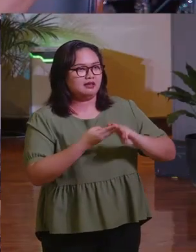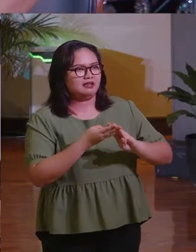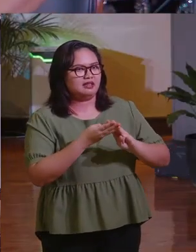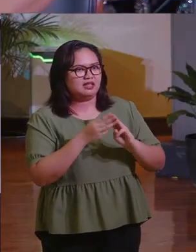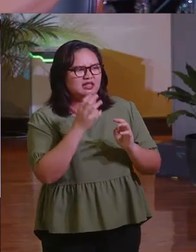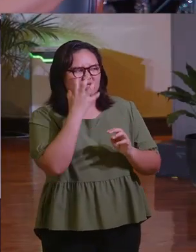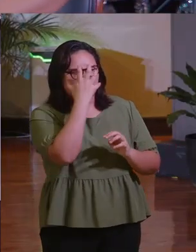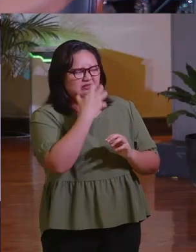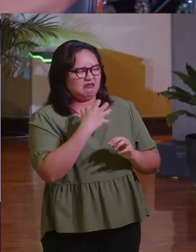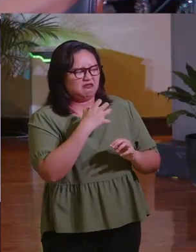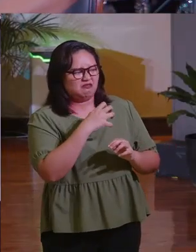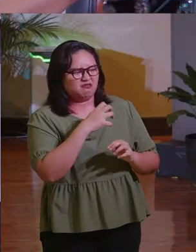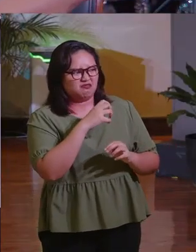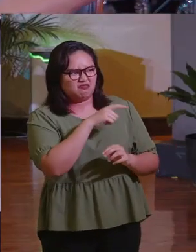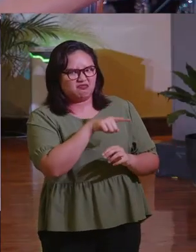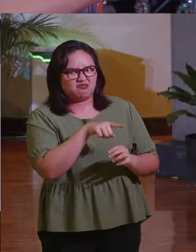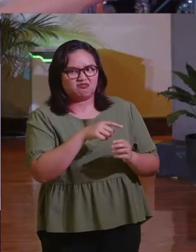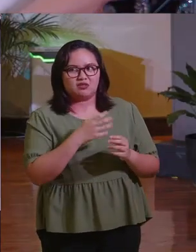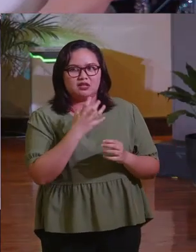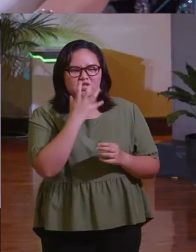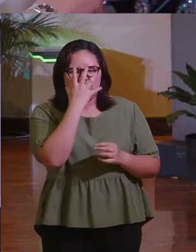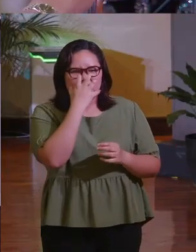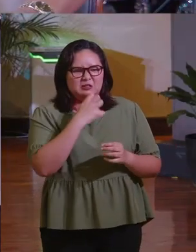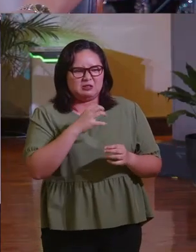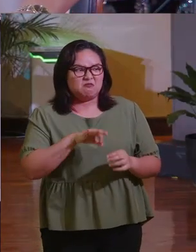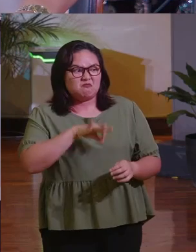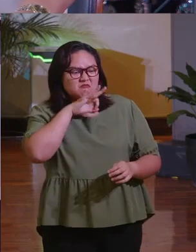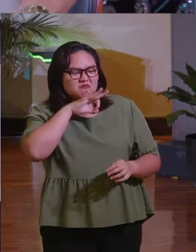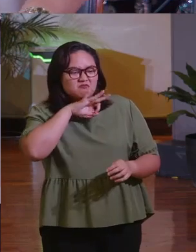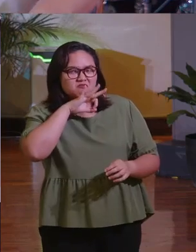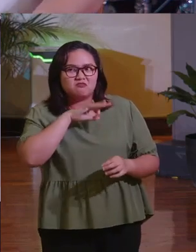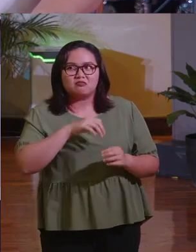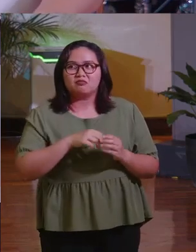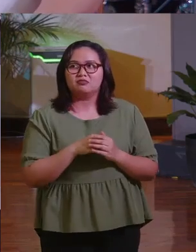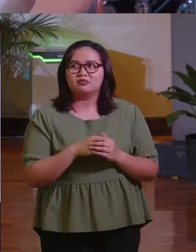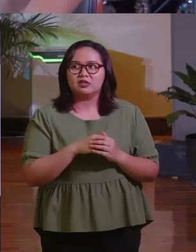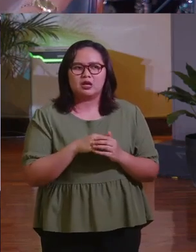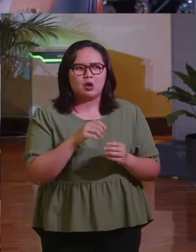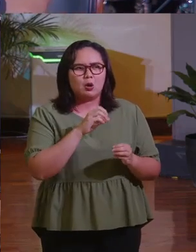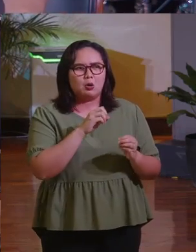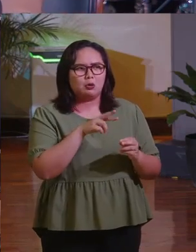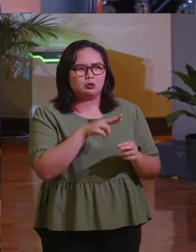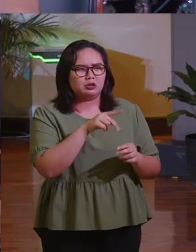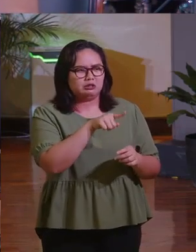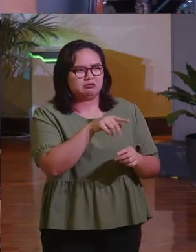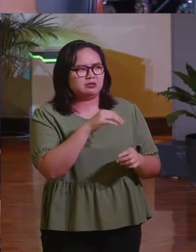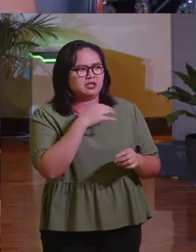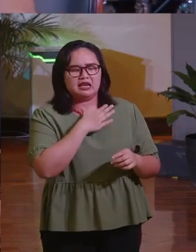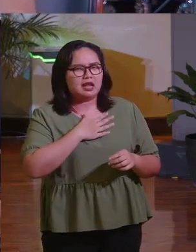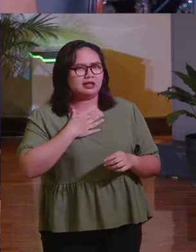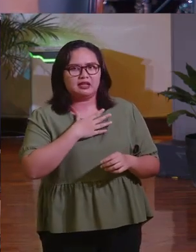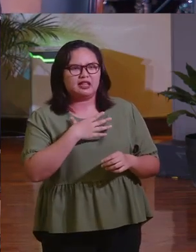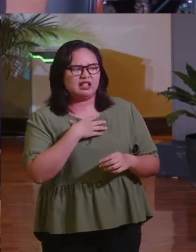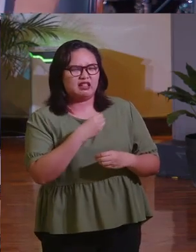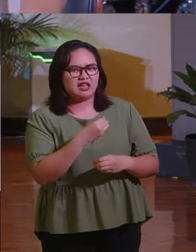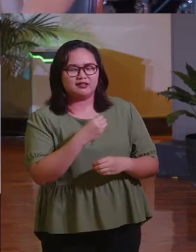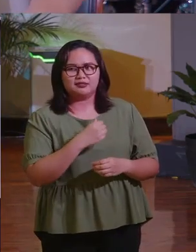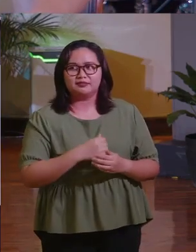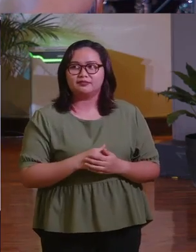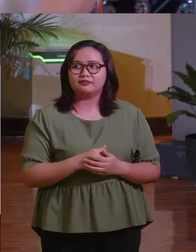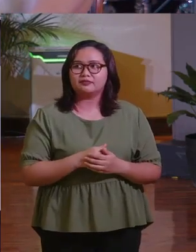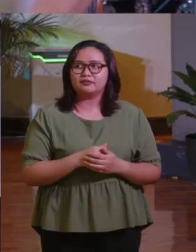kayo. Inis na inis kayo. O hindi ninyo gusto. Baka